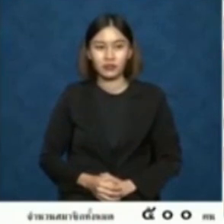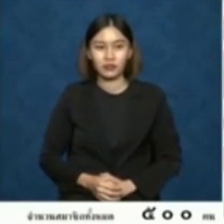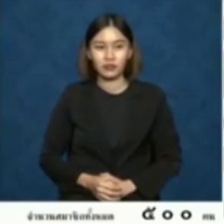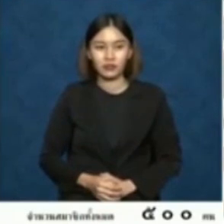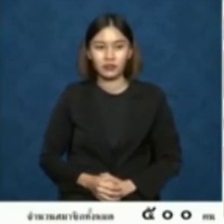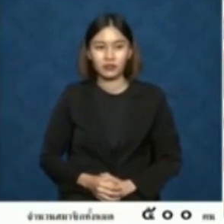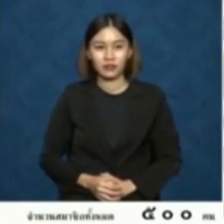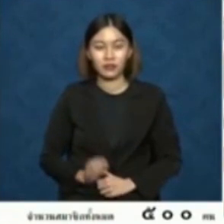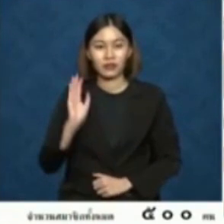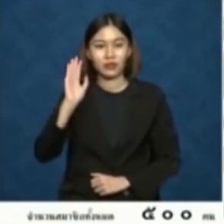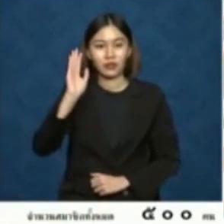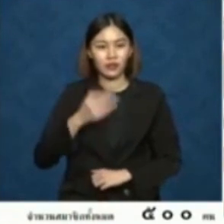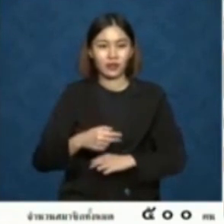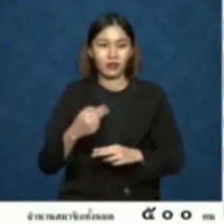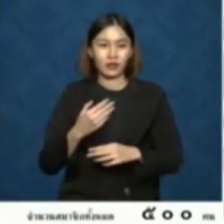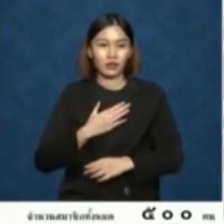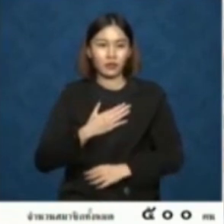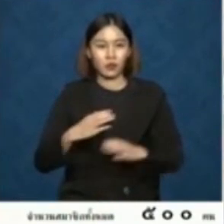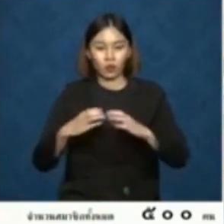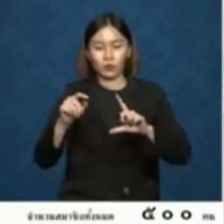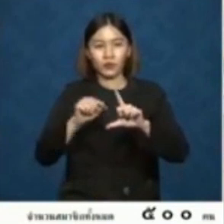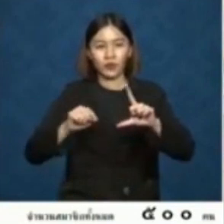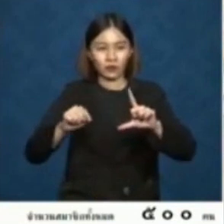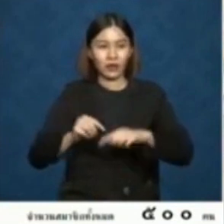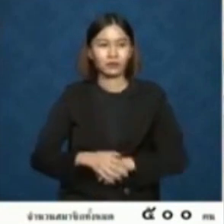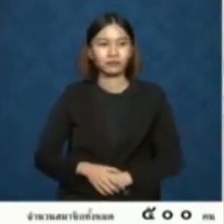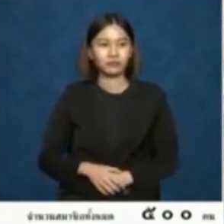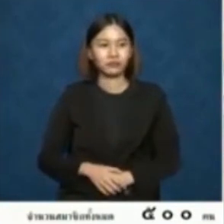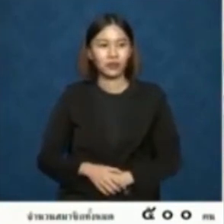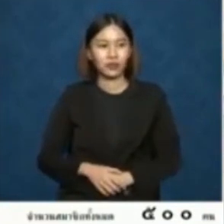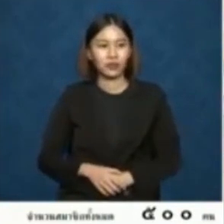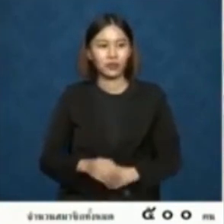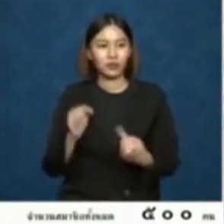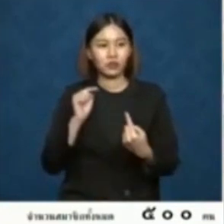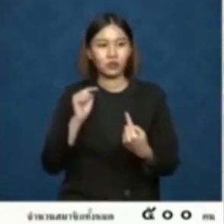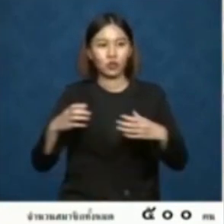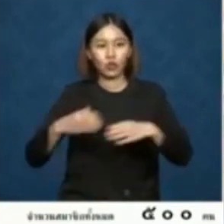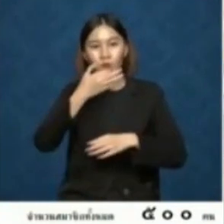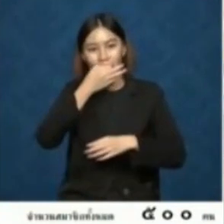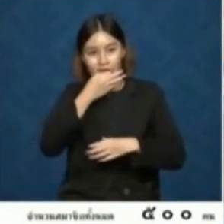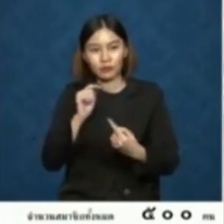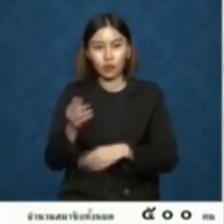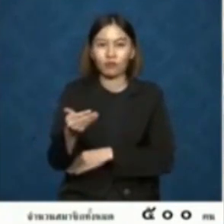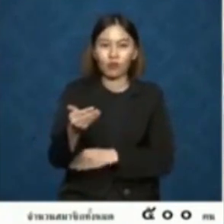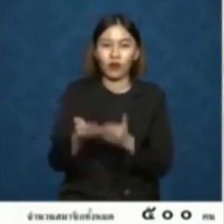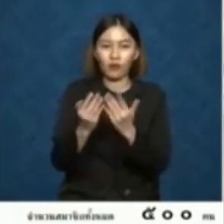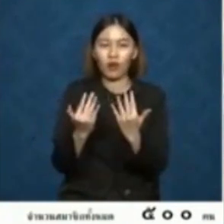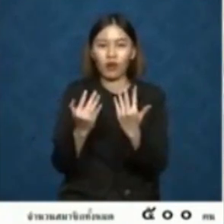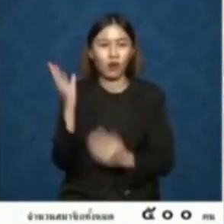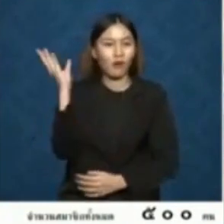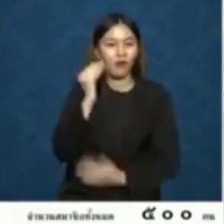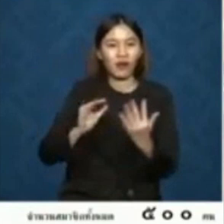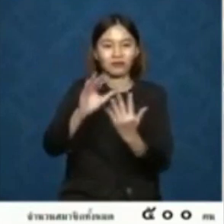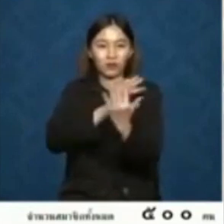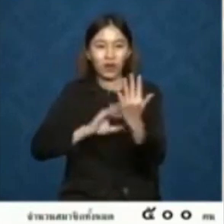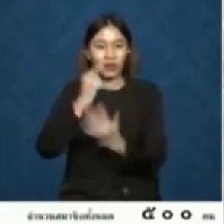ประธานครับด้วยความเคารพอย่างยิ่งครับณัฐวุฒิปัวประทุมบัญชีรายชื่อพรรคก้าวไกลครับจริงๆก็พี่น้องชาวประมงรอฟังกันทั้งประเทศครับเอาเป็นว่าผ